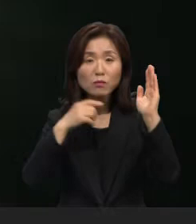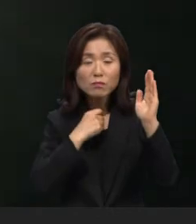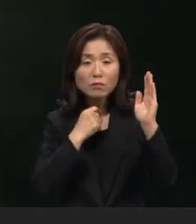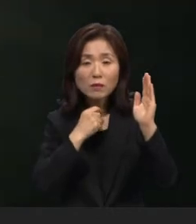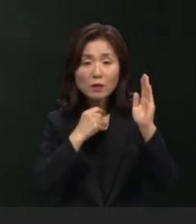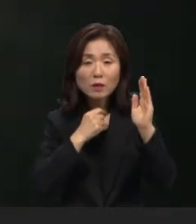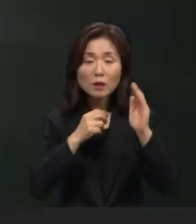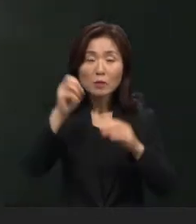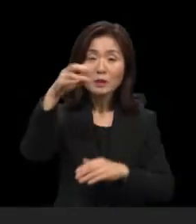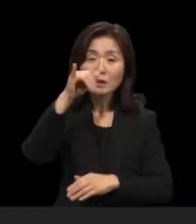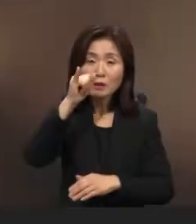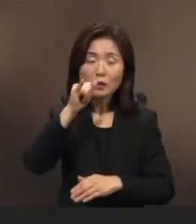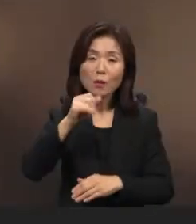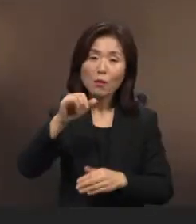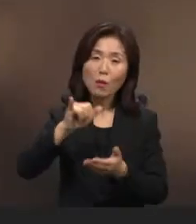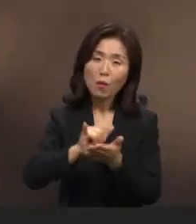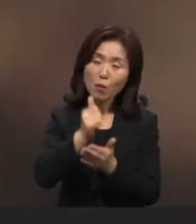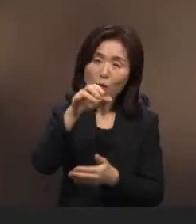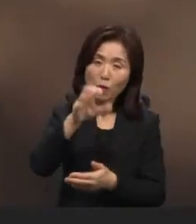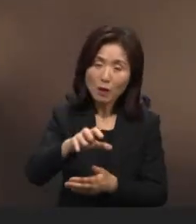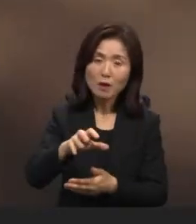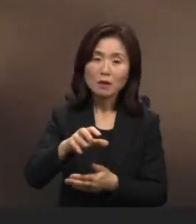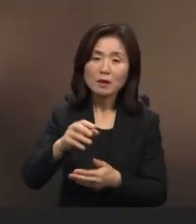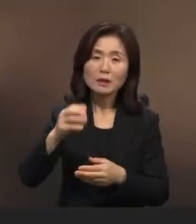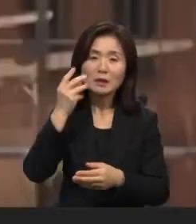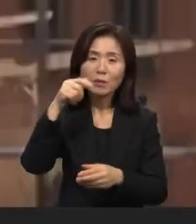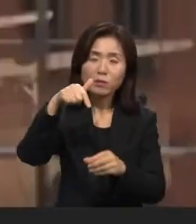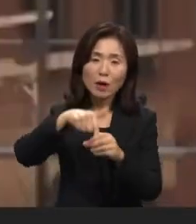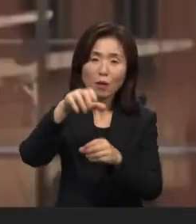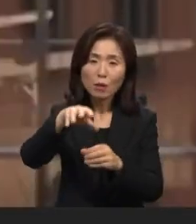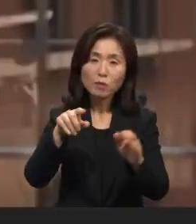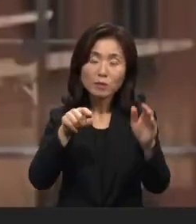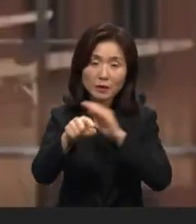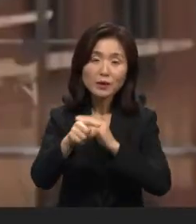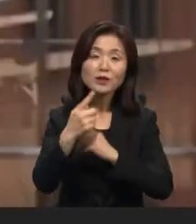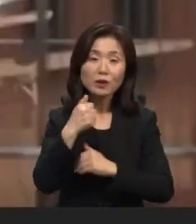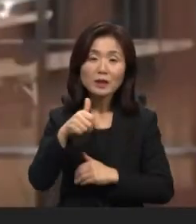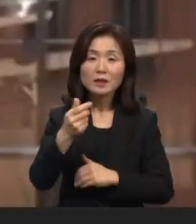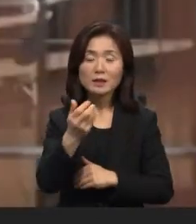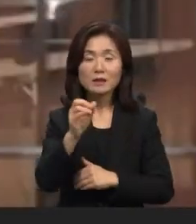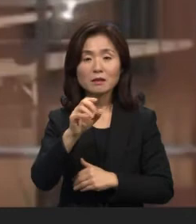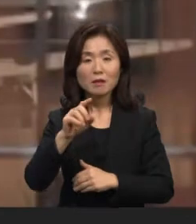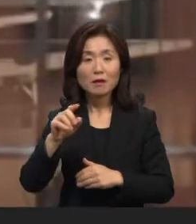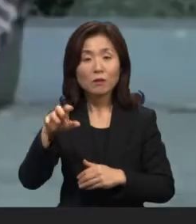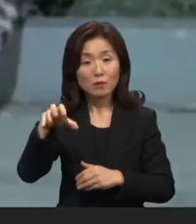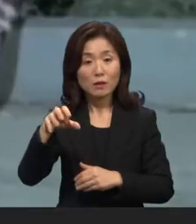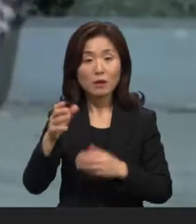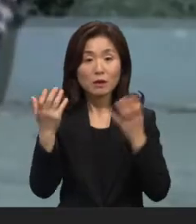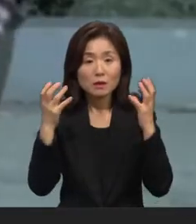있는 공항이나 주유소를 찾아가는 기니의 아이들은 몇 년 전 다큐멘터리에 소개되기도 했는데요.